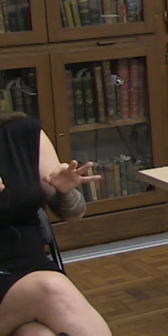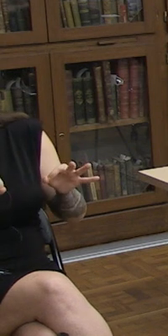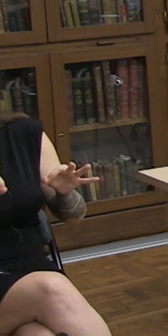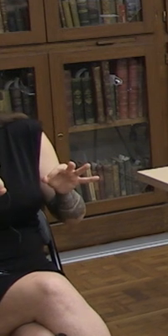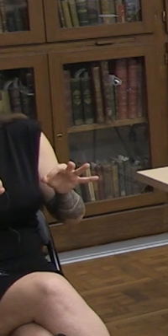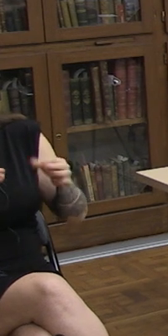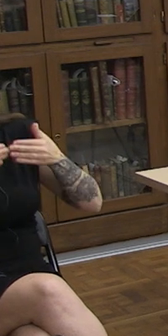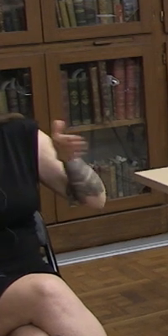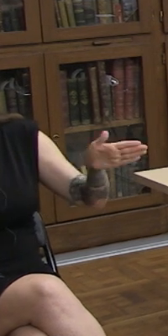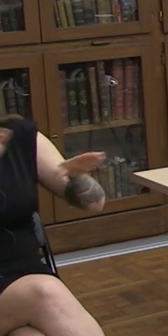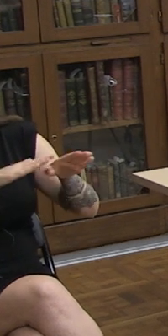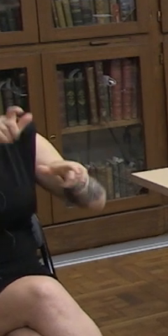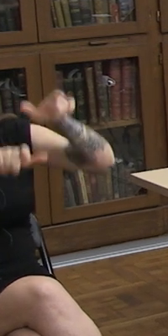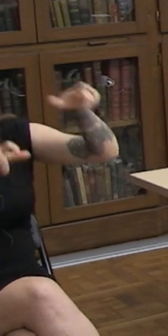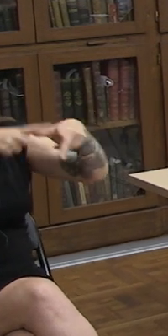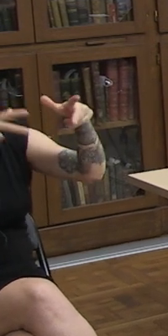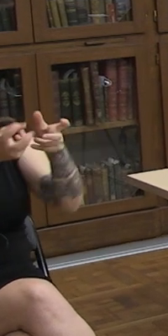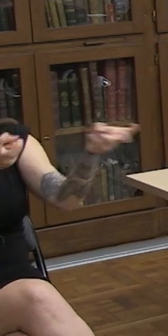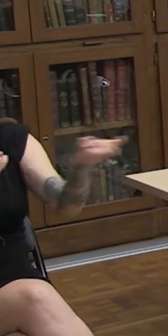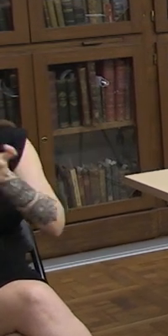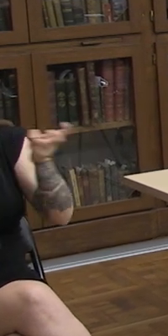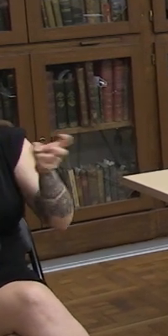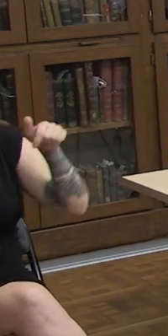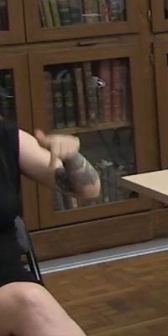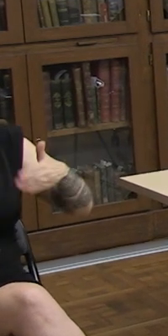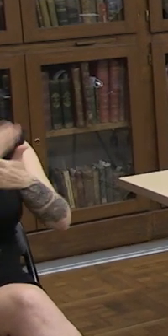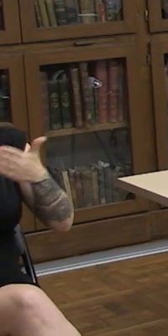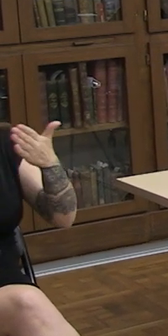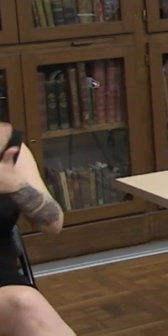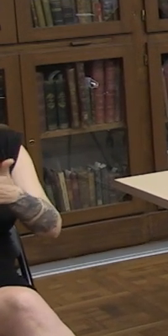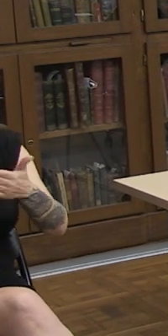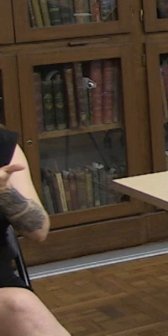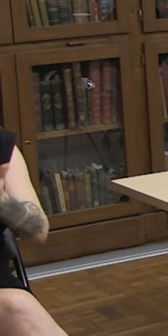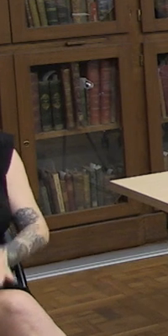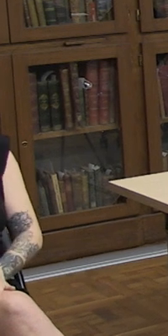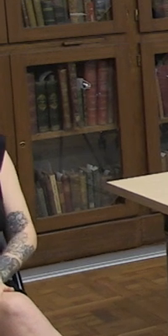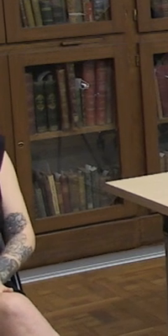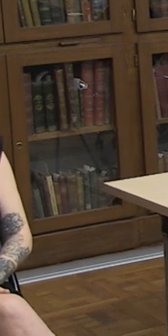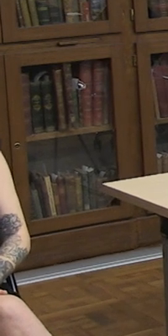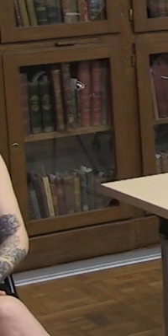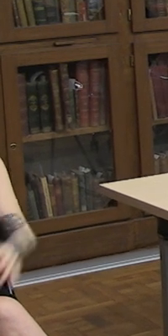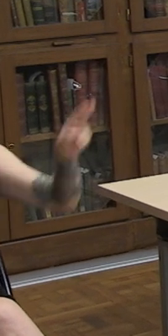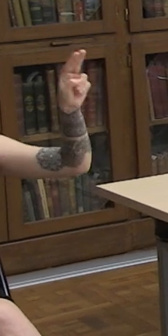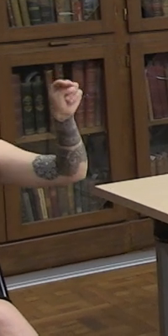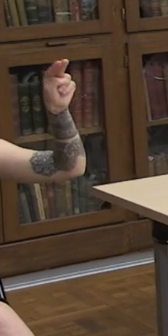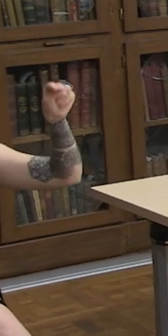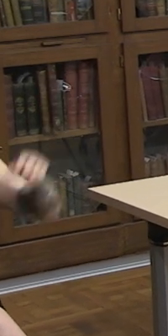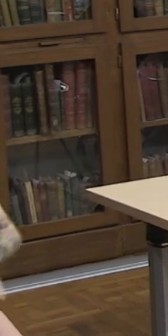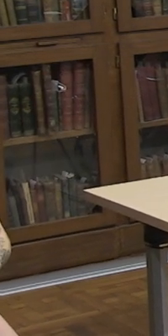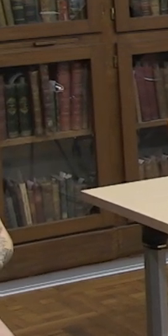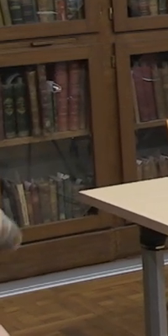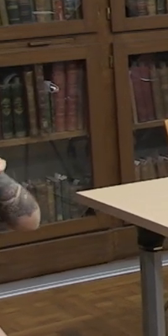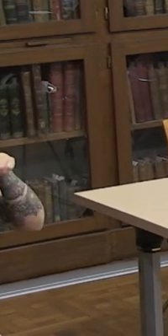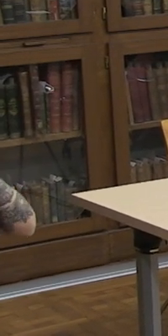obrir les portes a la ciutadania. La jornada d'avui és la tercera que organitzem amb el títol Memòries